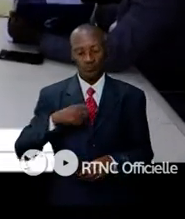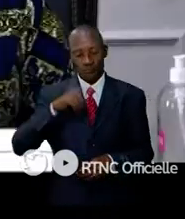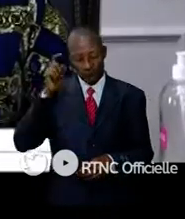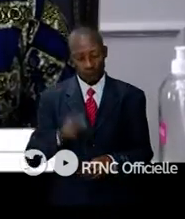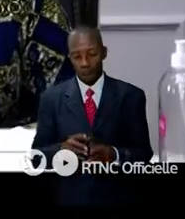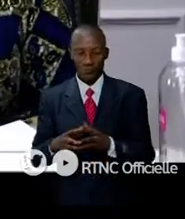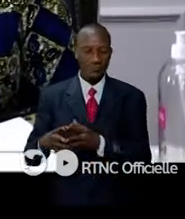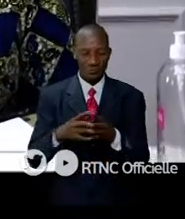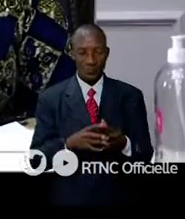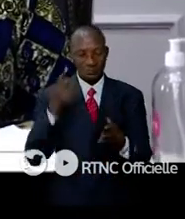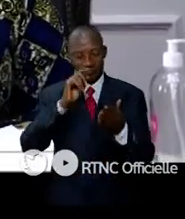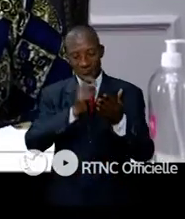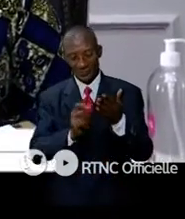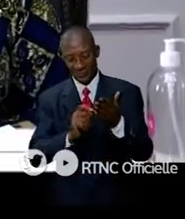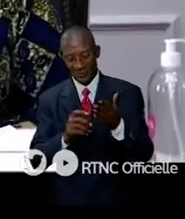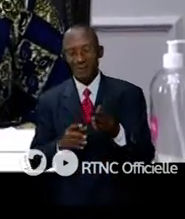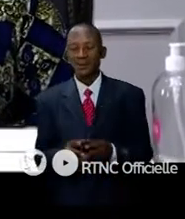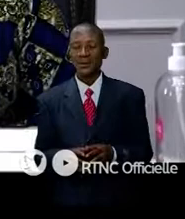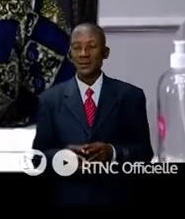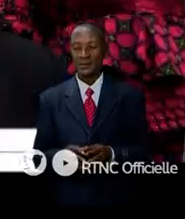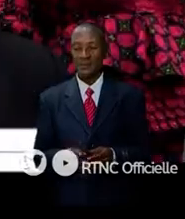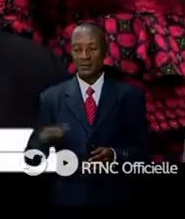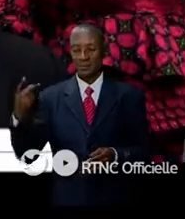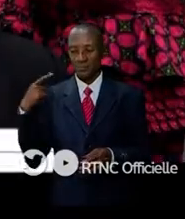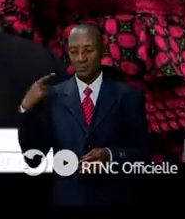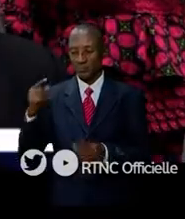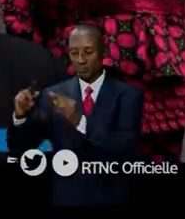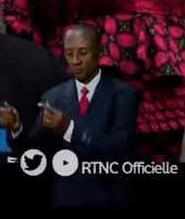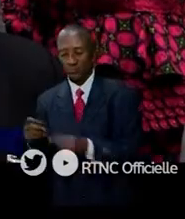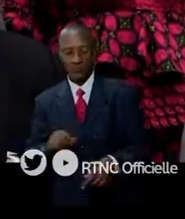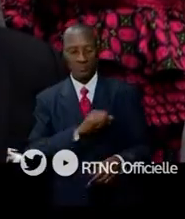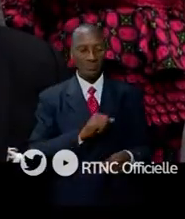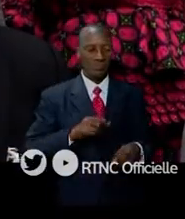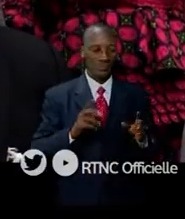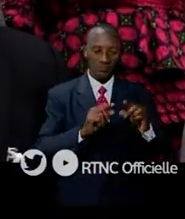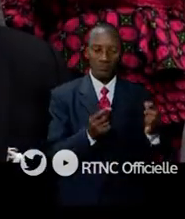pour lever l'option. Elle est parfaitement d'accord et elle était disposée pour nous écouter.